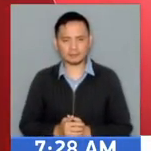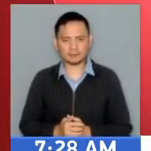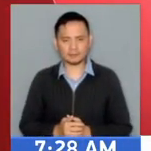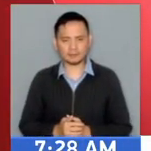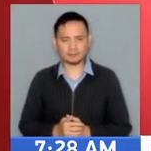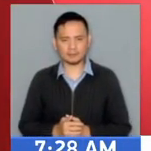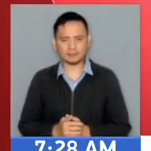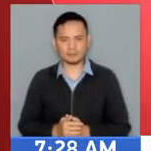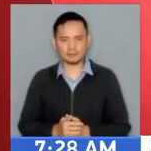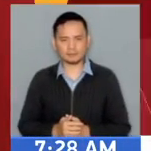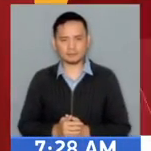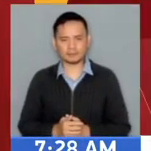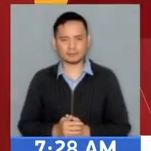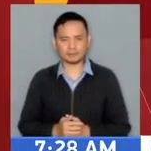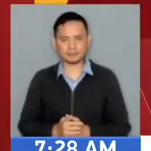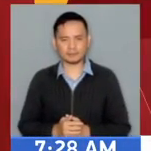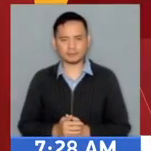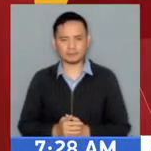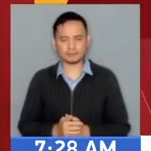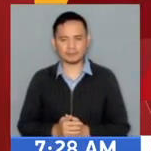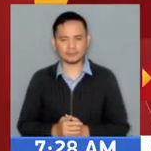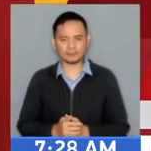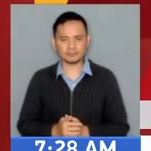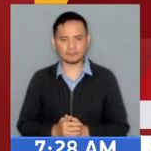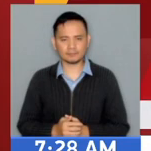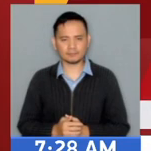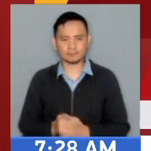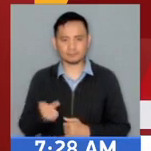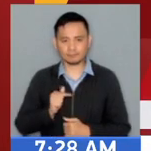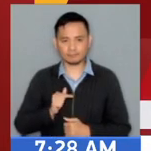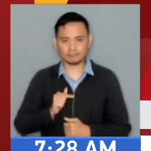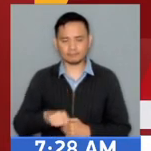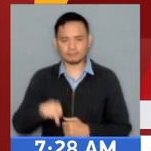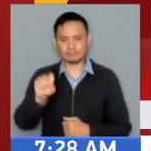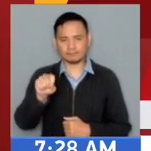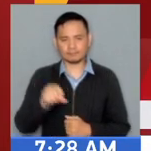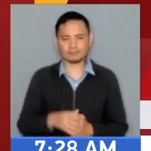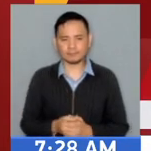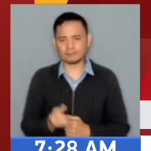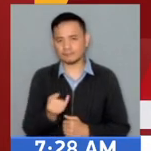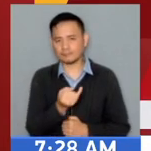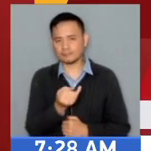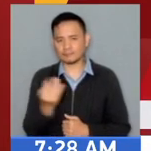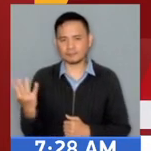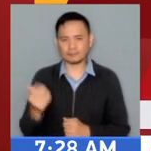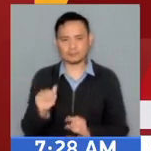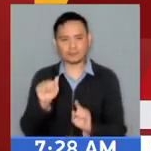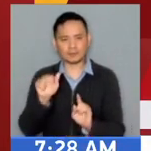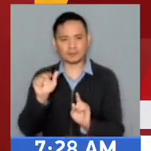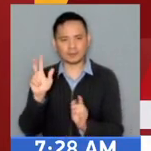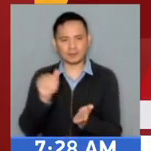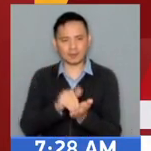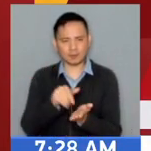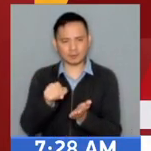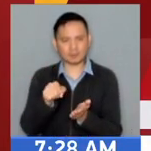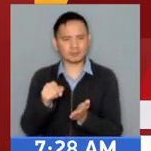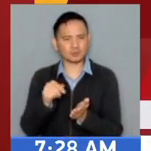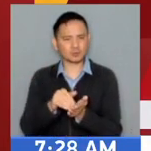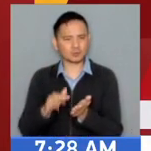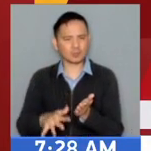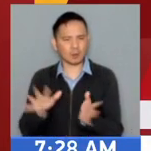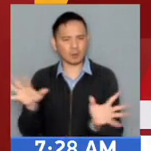Argil iga nasa mahigit 1000 mga mag-aaral ng Davao City National High School ang nagbabalik eskwela